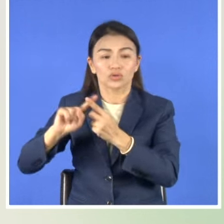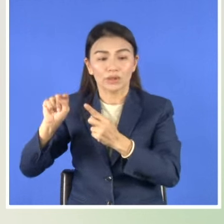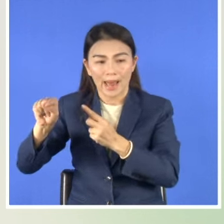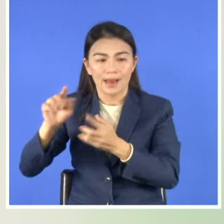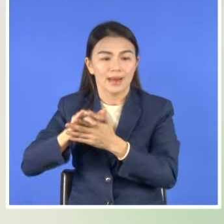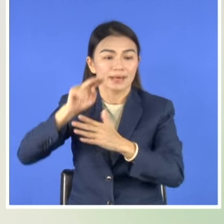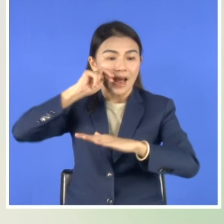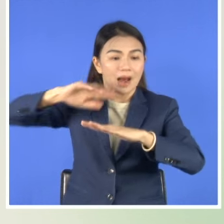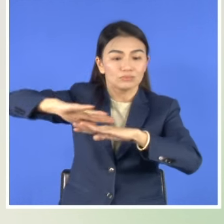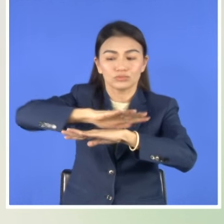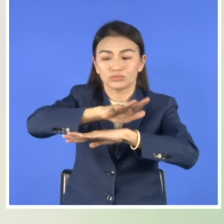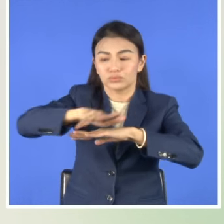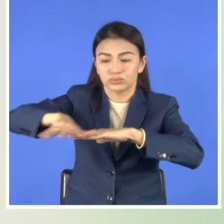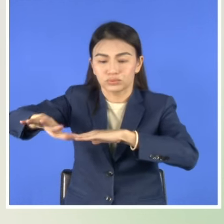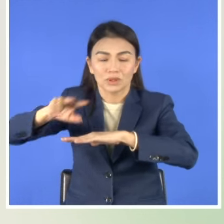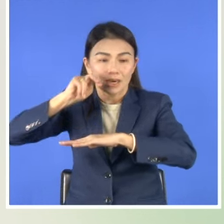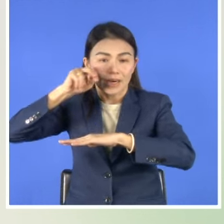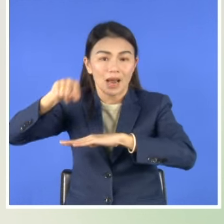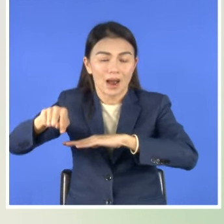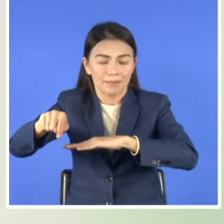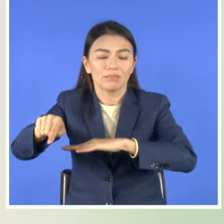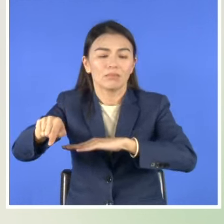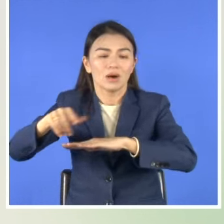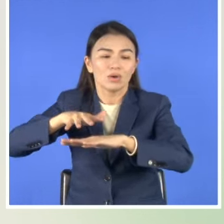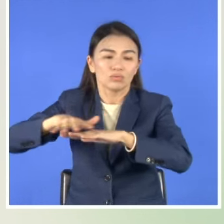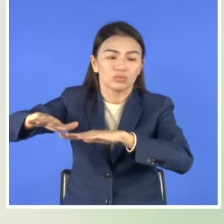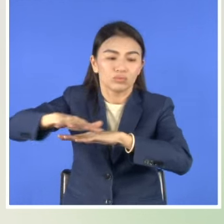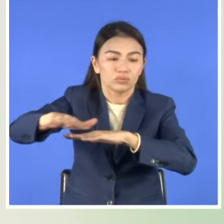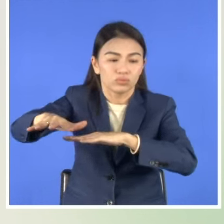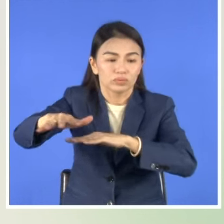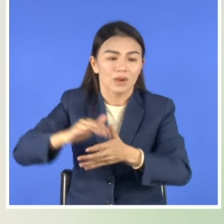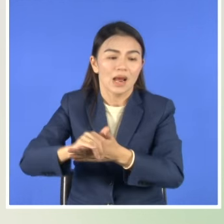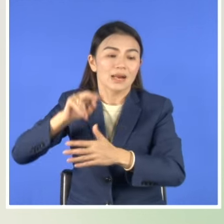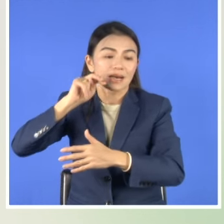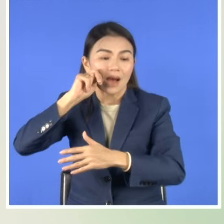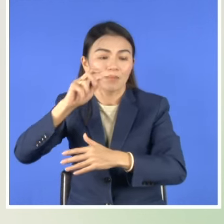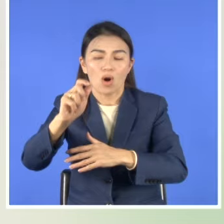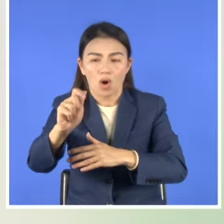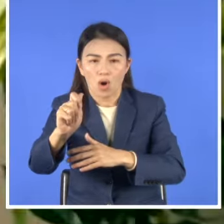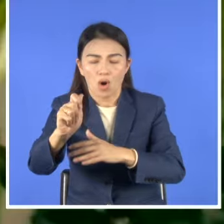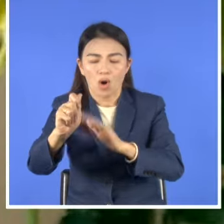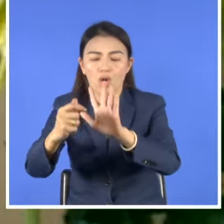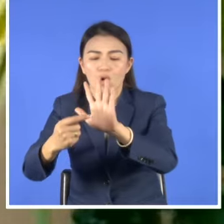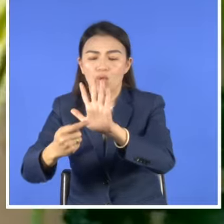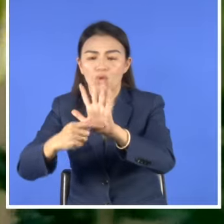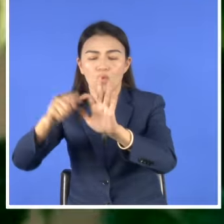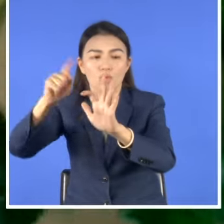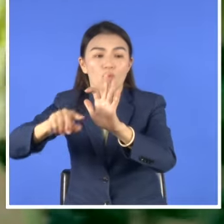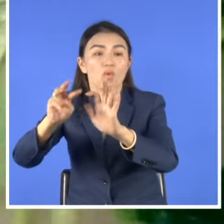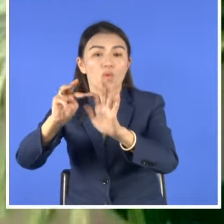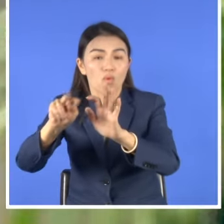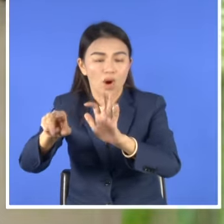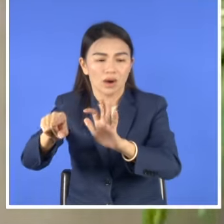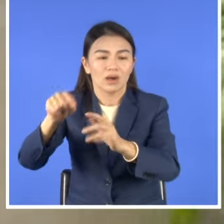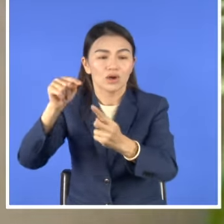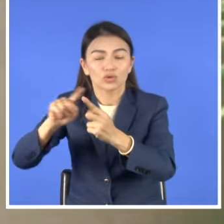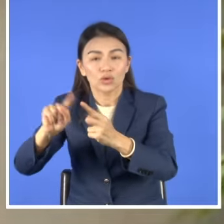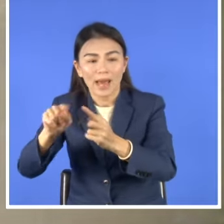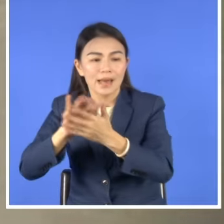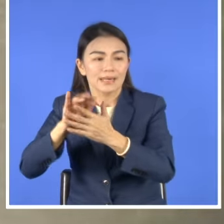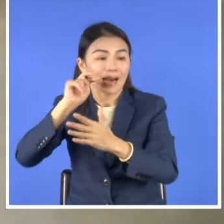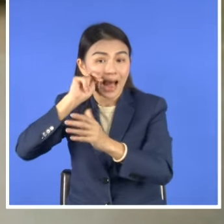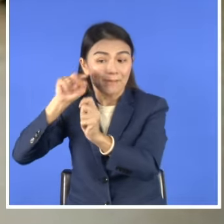ลงสู่แม่น้ำกวงนะครับและก็พื้นที่ของแม่น้ำกวงนะครับมันก็จะเอ่อขึ้นและจะเกิดเข้าท่วมตัวเมืองนะครับมีโอกาสเข้าท่วมตัว